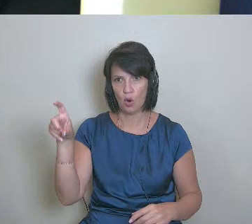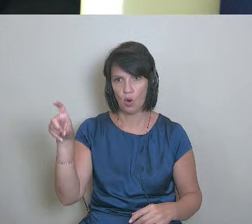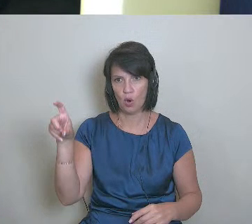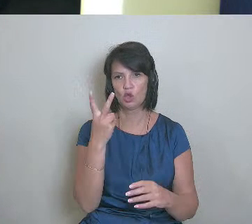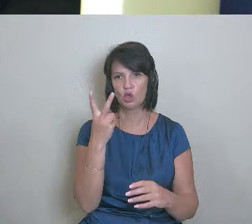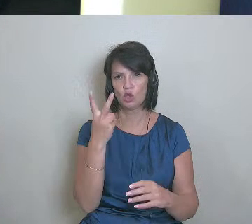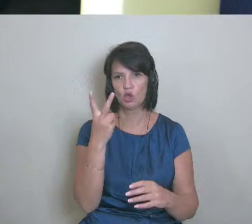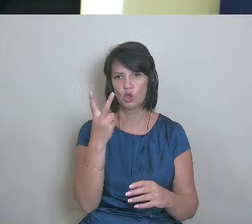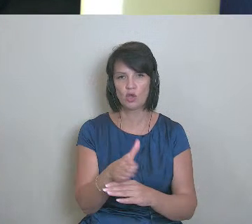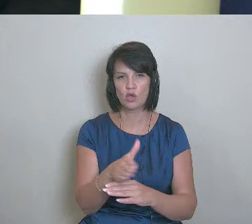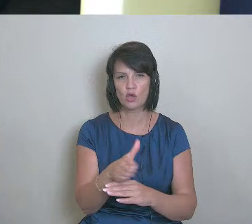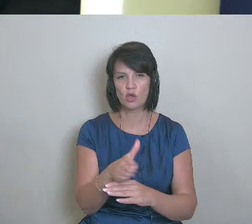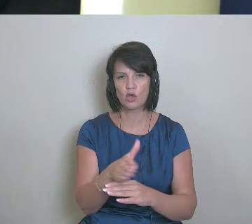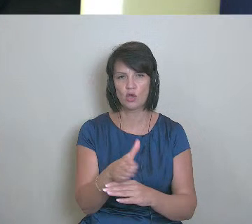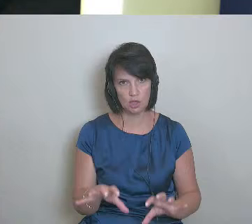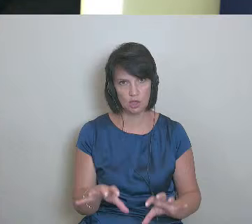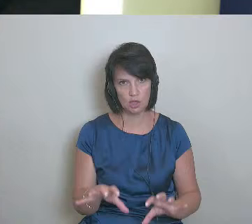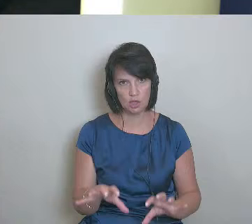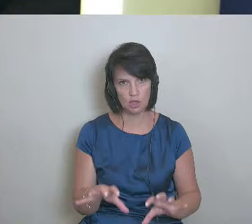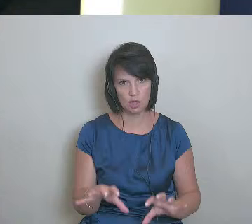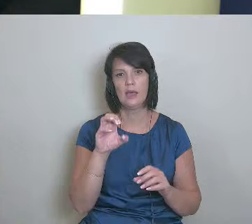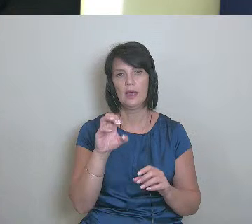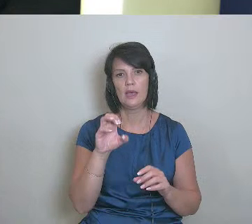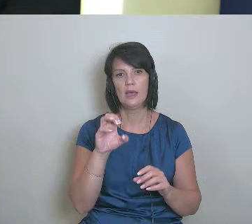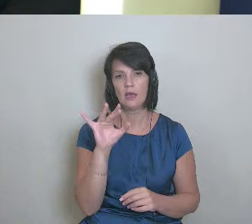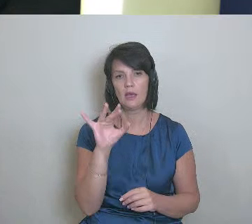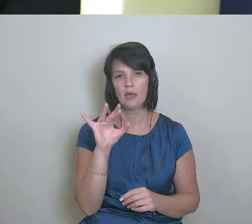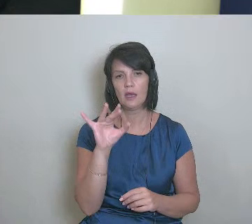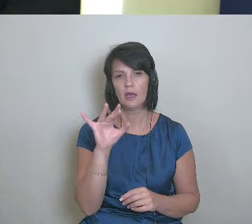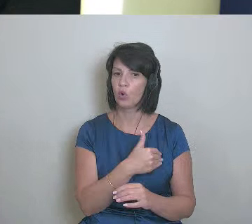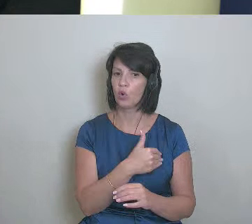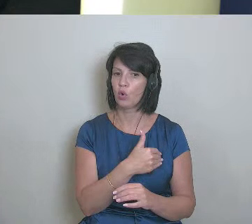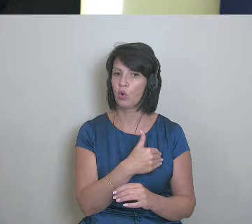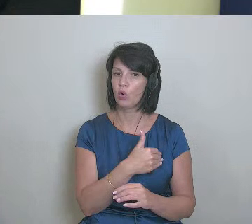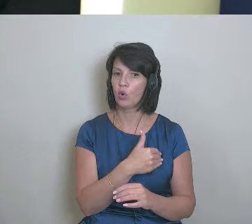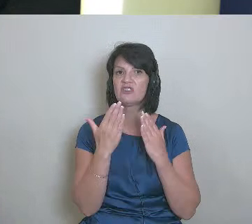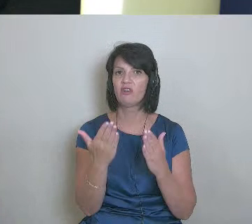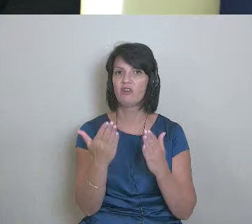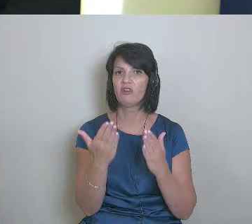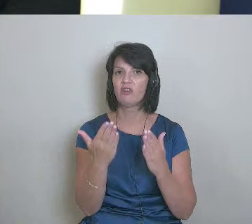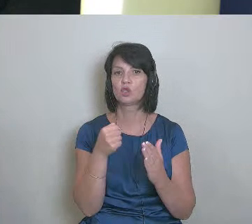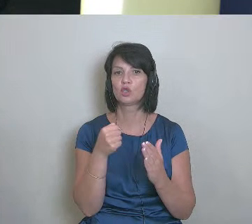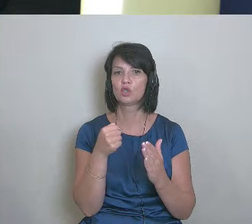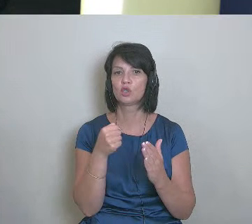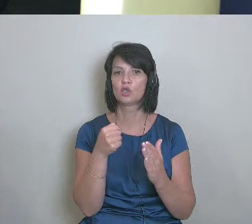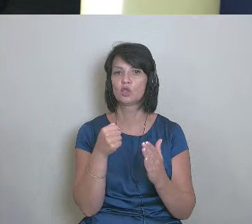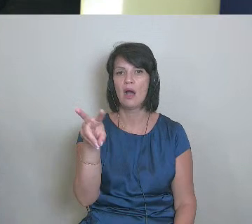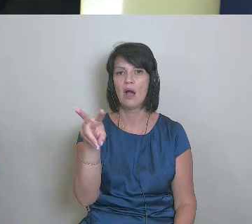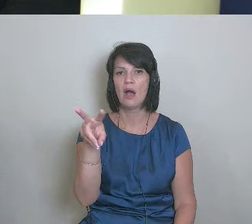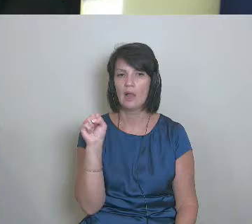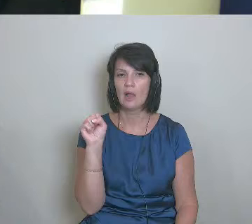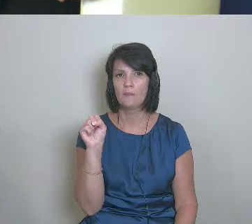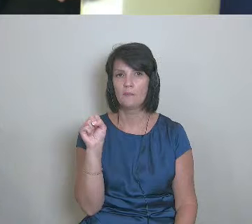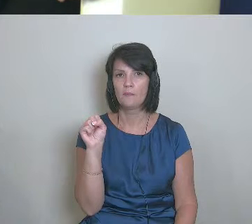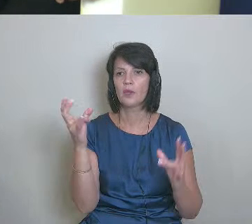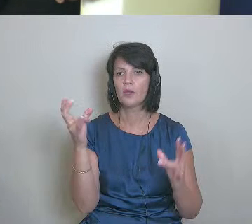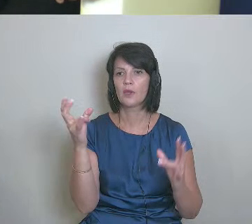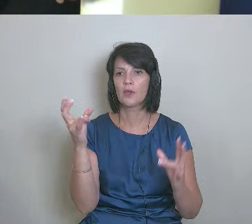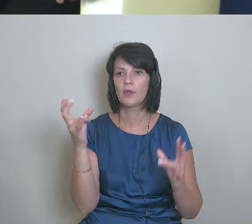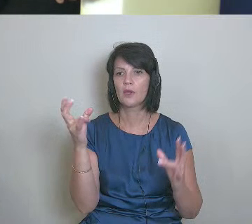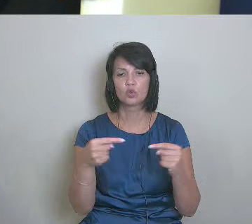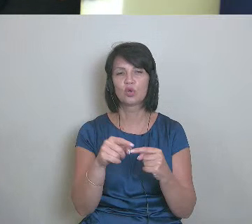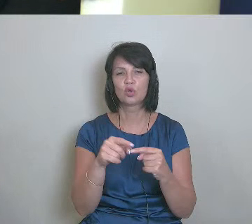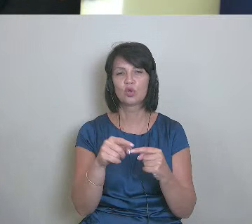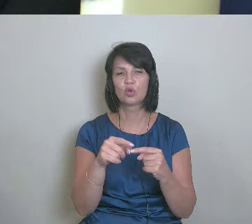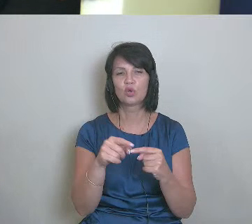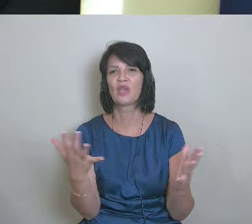and duties of citizens. That's section 2 of the Constitution. Another question to Потрібно Pavlo. уточнювати, до якого